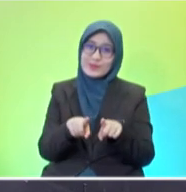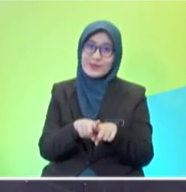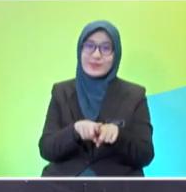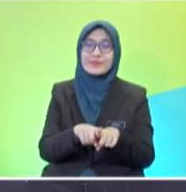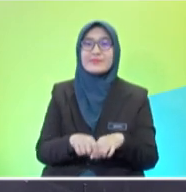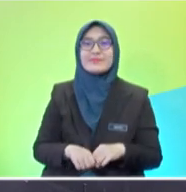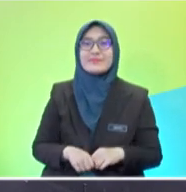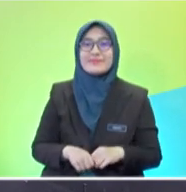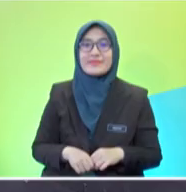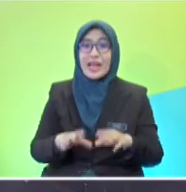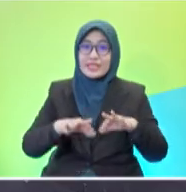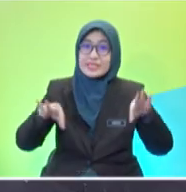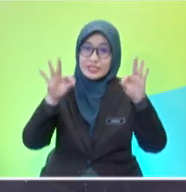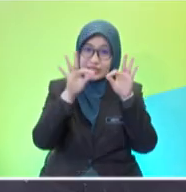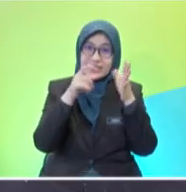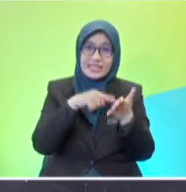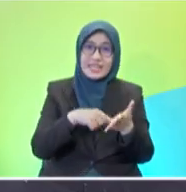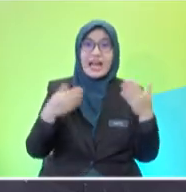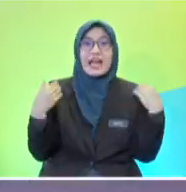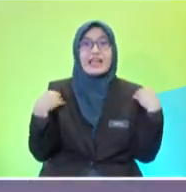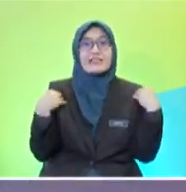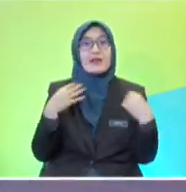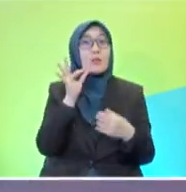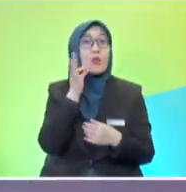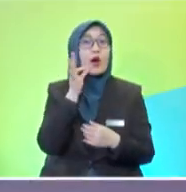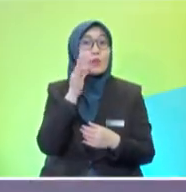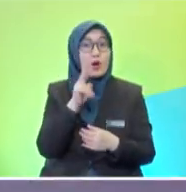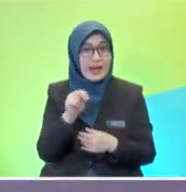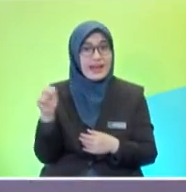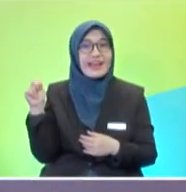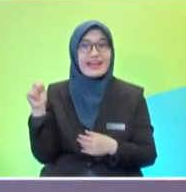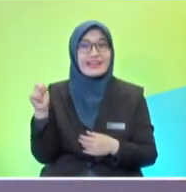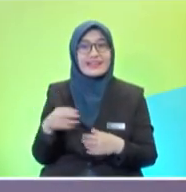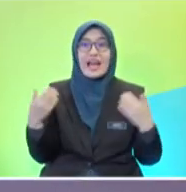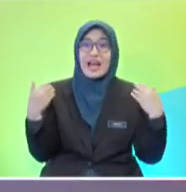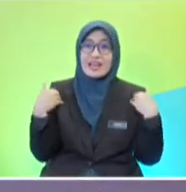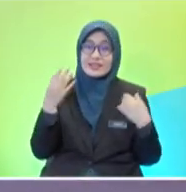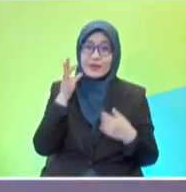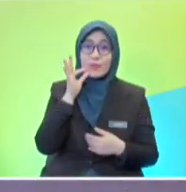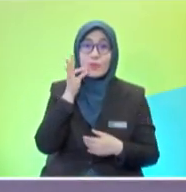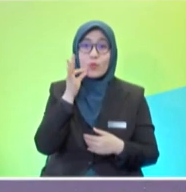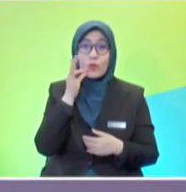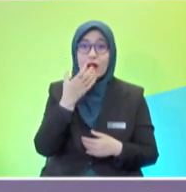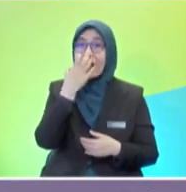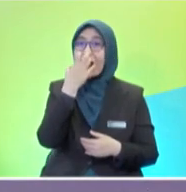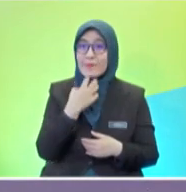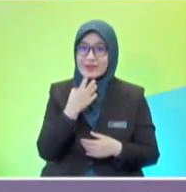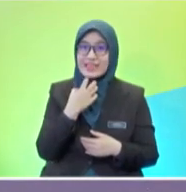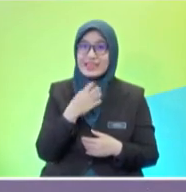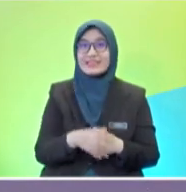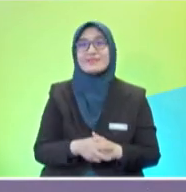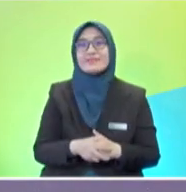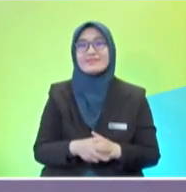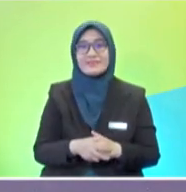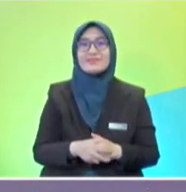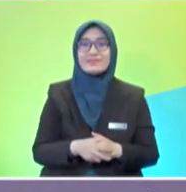situasi ini ada buah-buahan di situ ada buah Apple situasi Itu ada buah applenya sedap masak